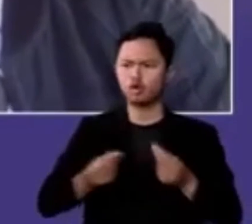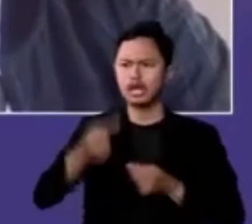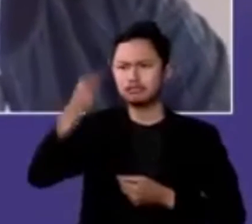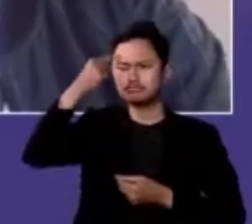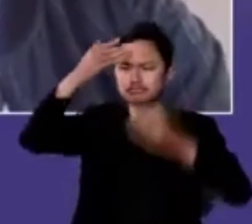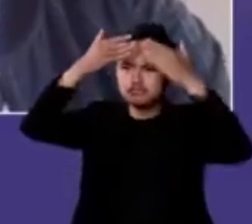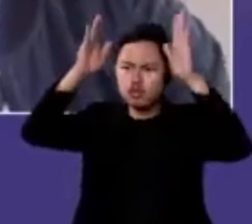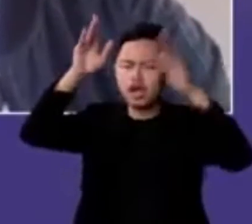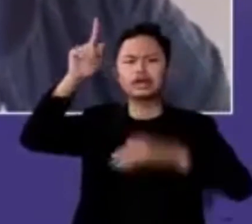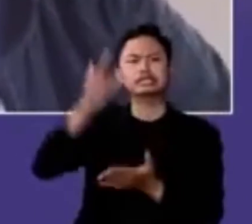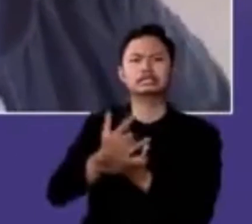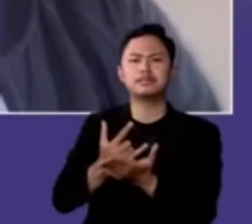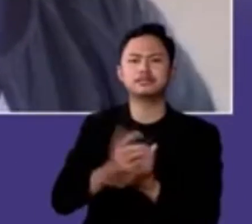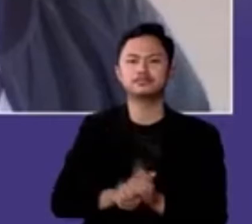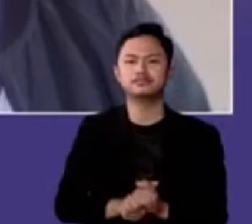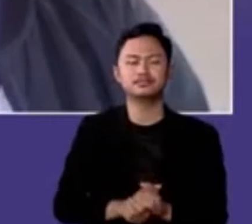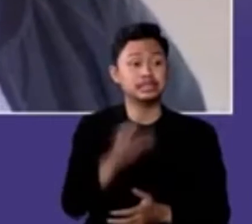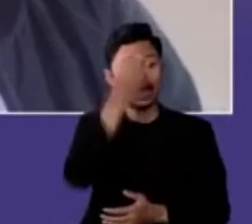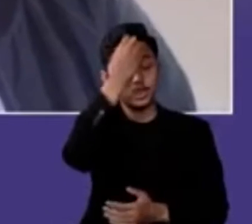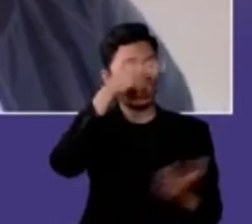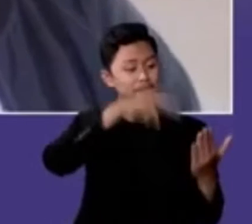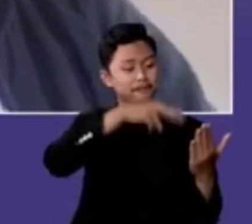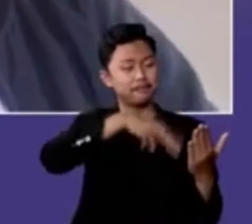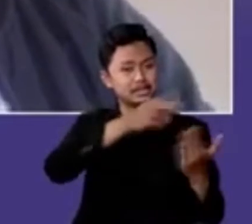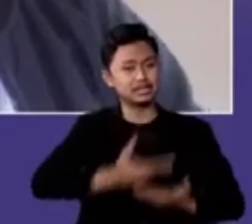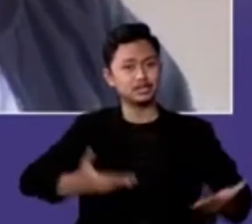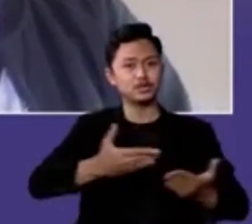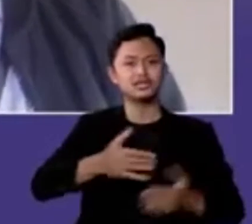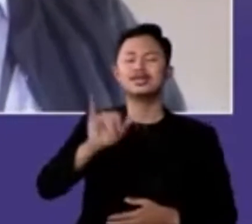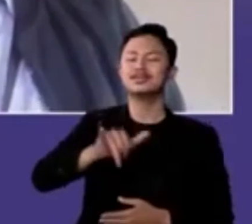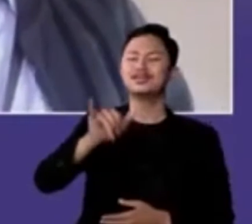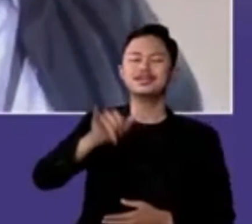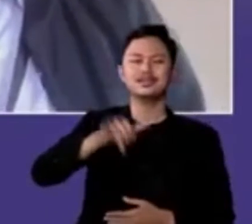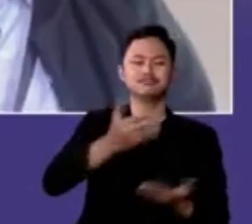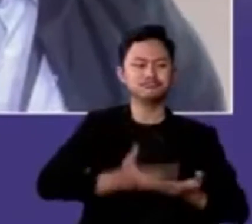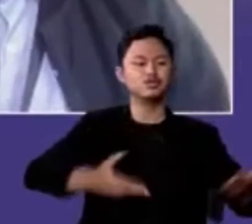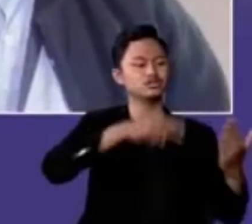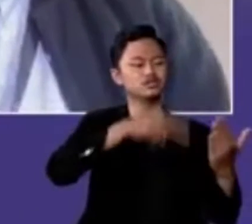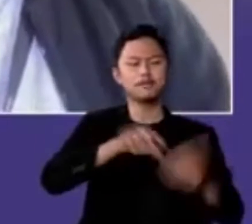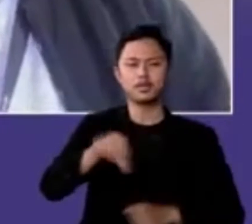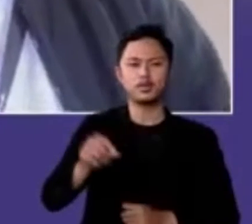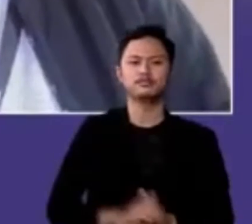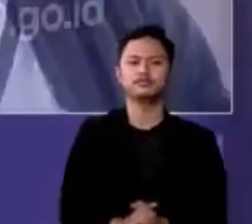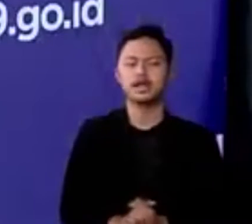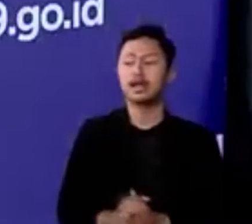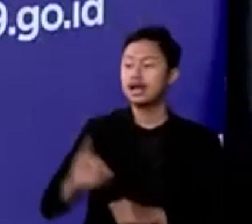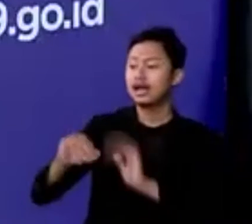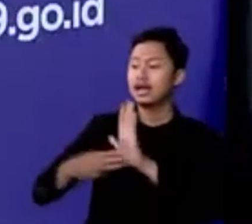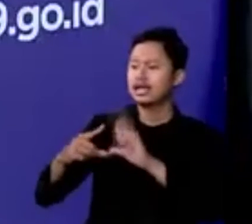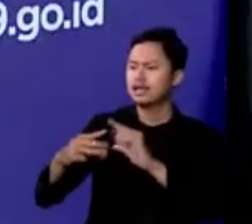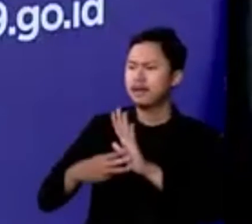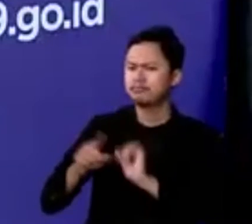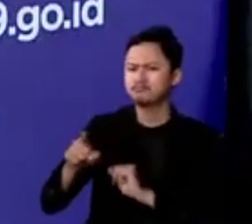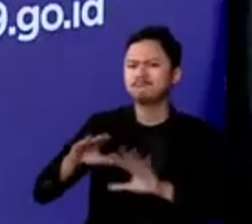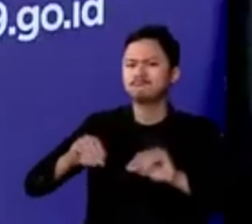open-minded terus gitu ya untuk beradaptasi berinovasi ya dan membaca keadaan betul sekali Mas Vallen nama SIM Amin ikan